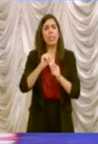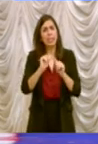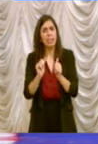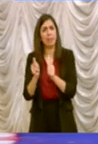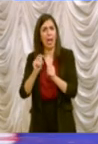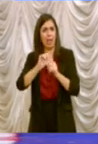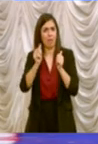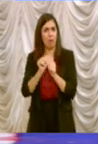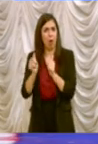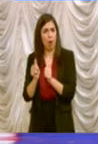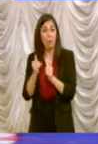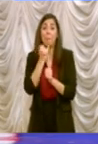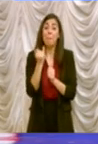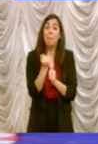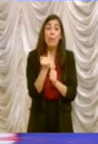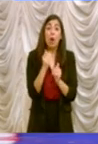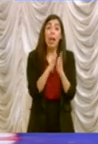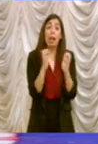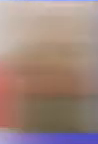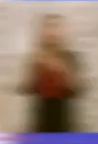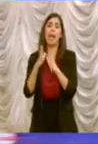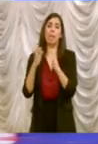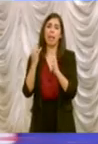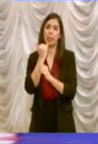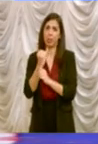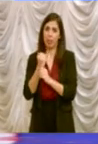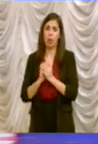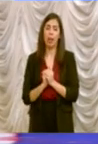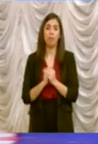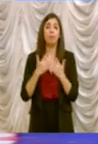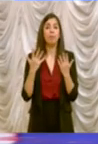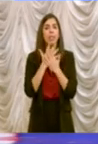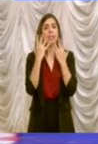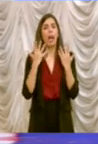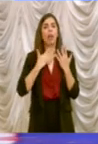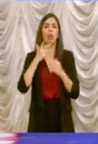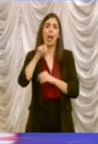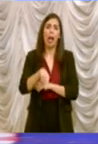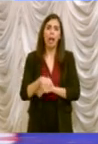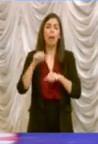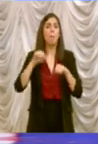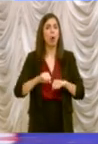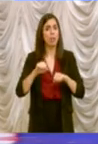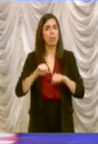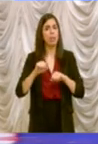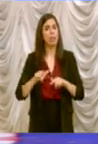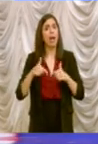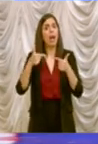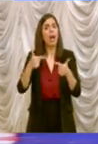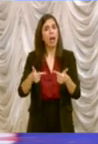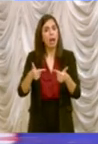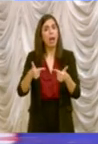piccole avremo anche indennizzi a fondo perduto e ci saranno ovviamente anche la possibilità di offrire forme